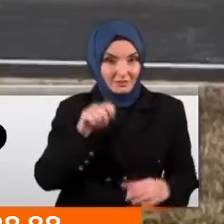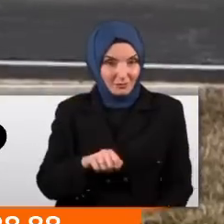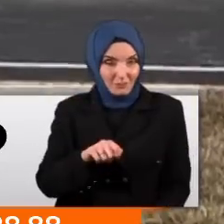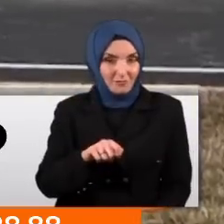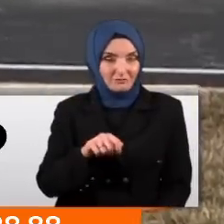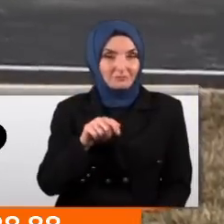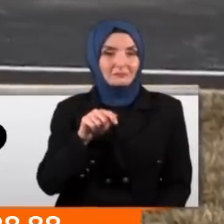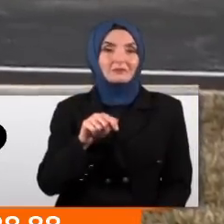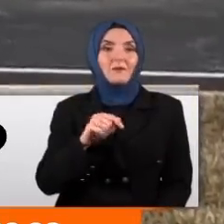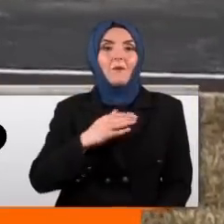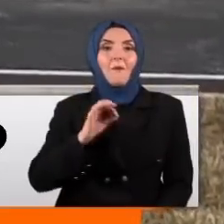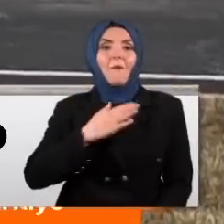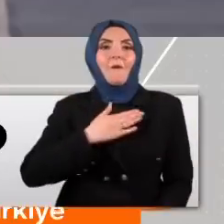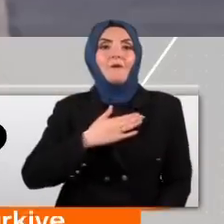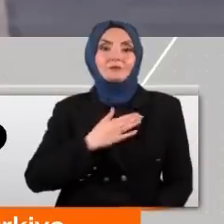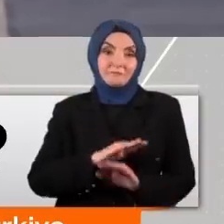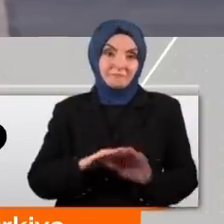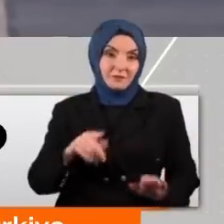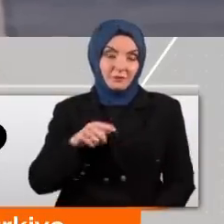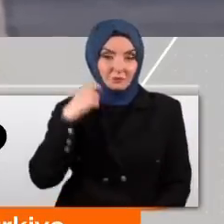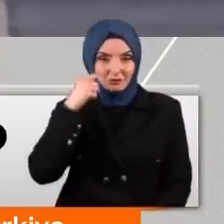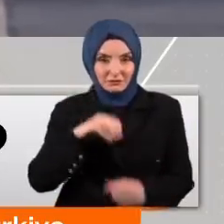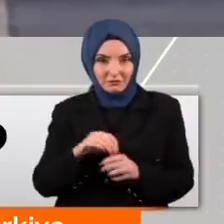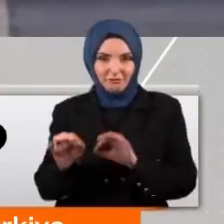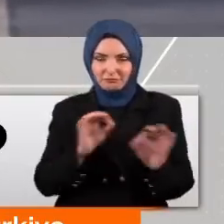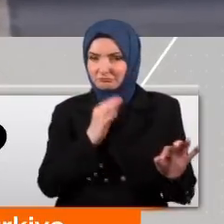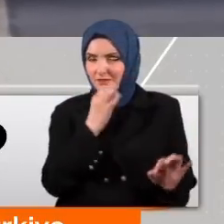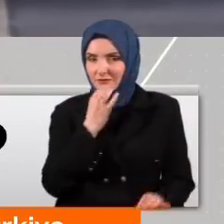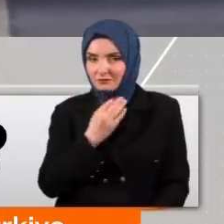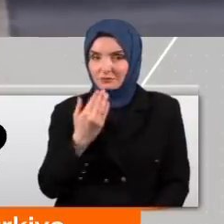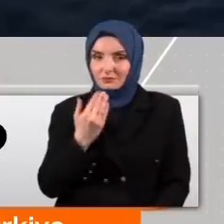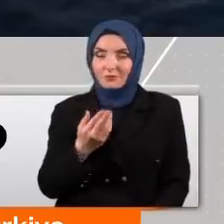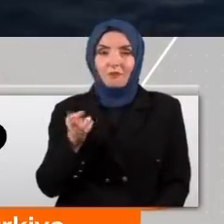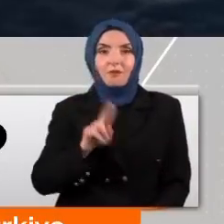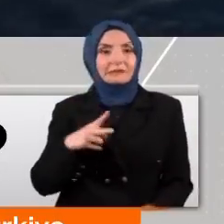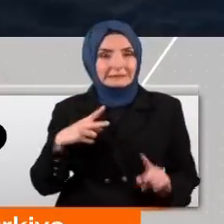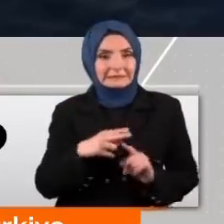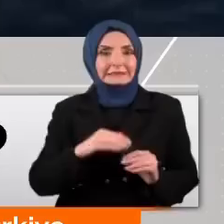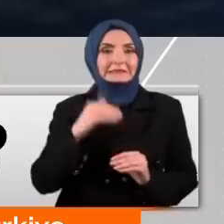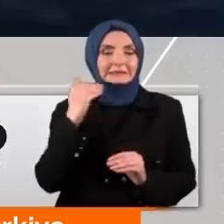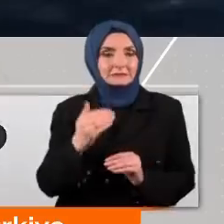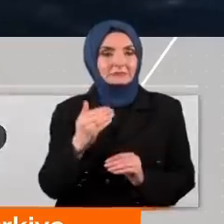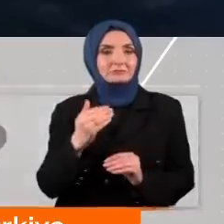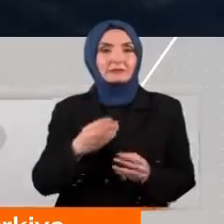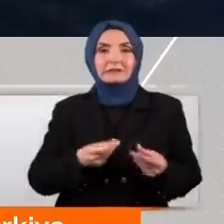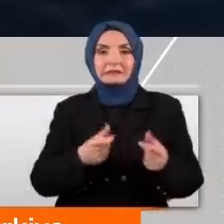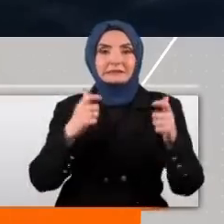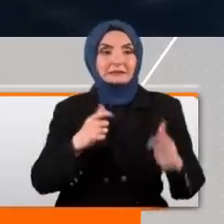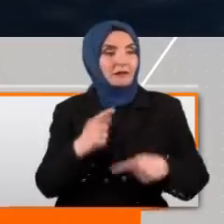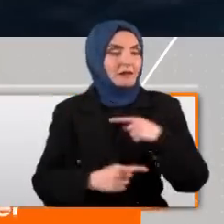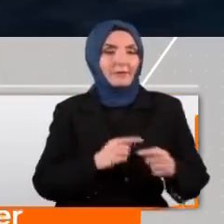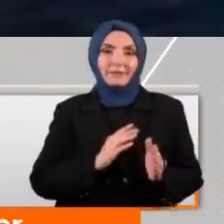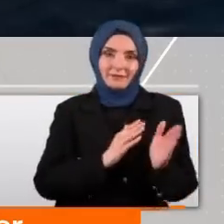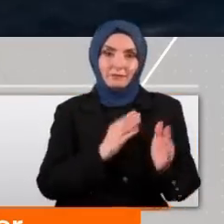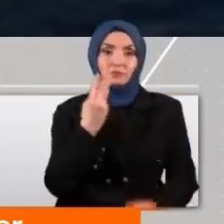değildi ölümlerin kesinleşmesine rağmen enkaz bölgesinde çalışmalar sürüyor 3800 metrelik